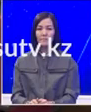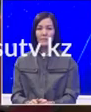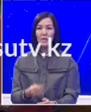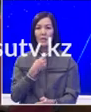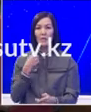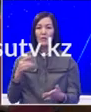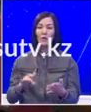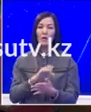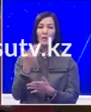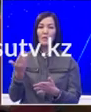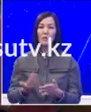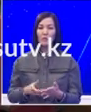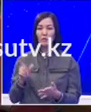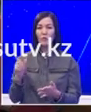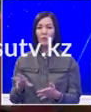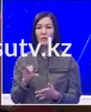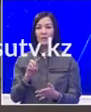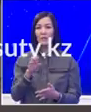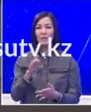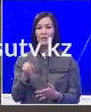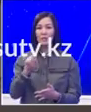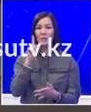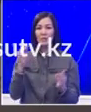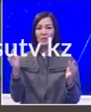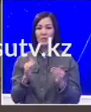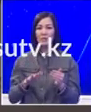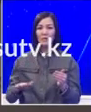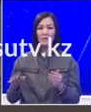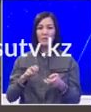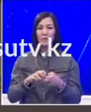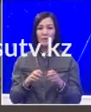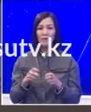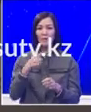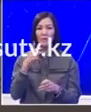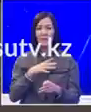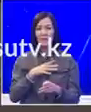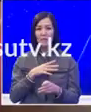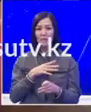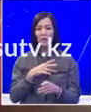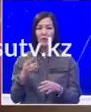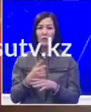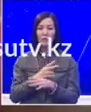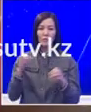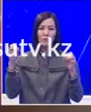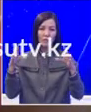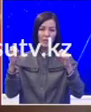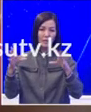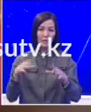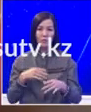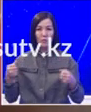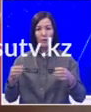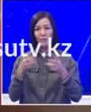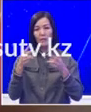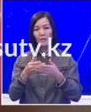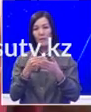Талдықорған қаласының тұрғыны Салтанат Сәрсенбайқызы жастар екі ықшамауданының басты проблемаларын атады. Қатарында түнгі жарықтандыру, жол апатының алдын